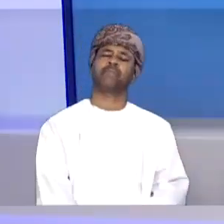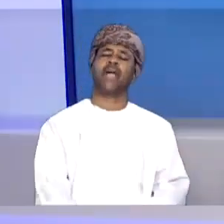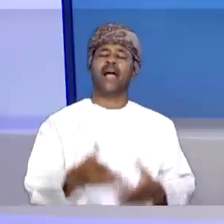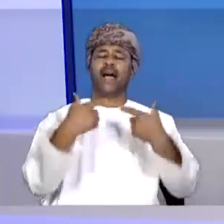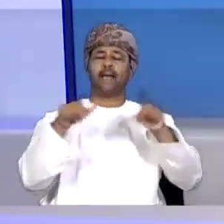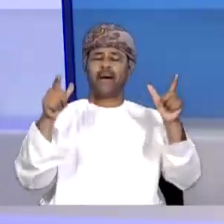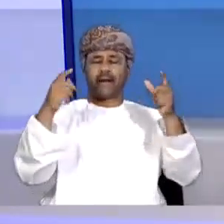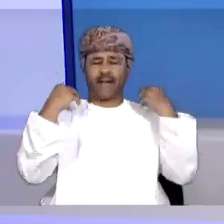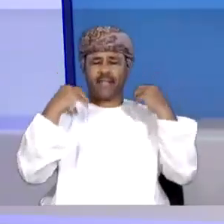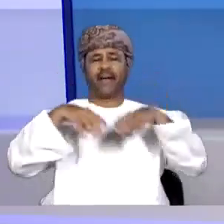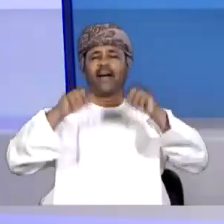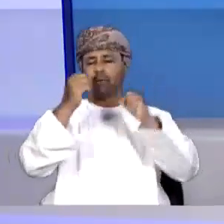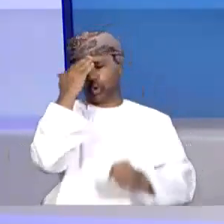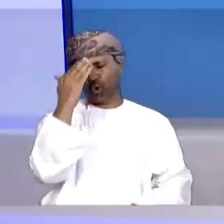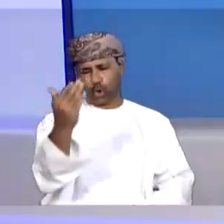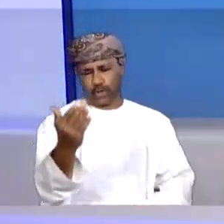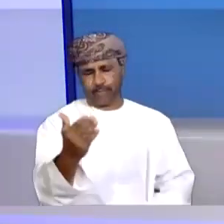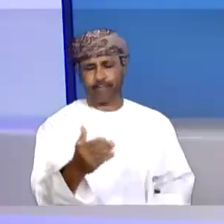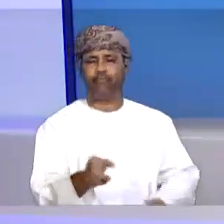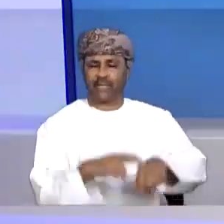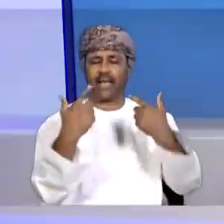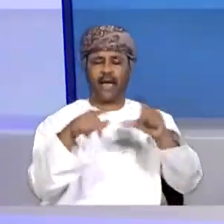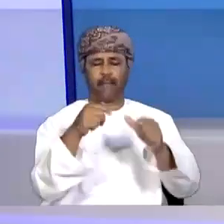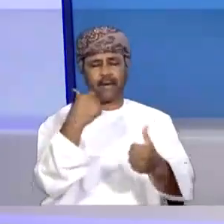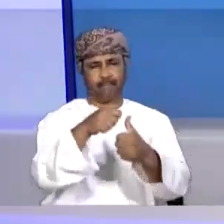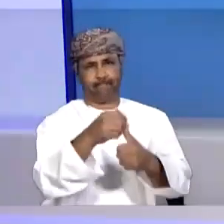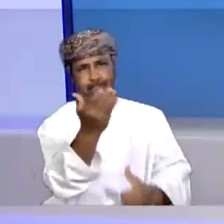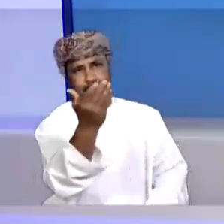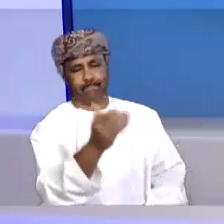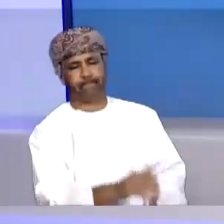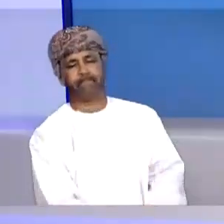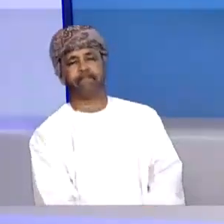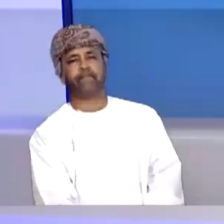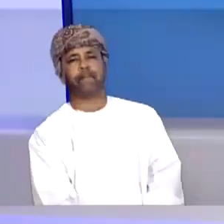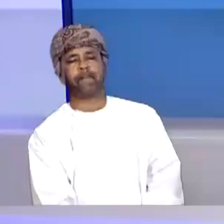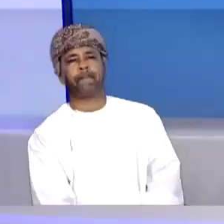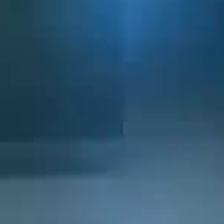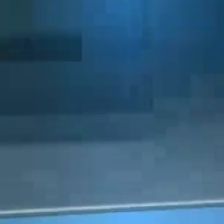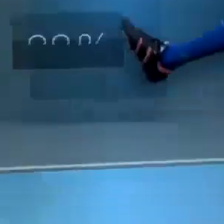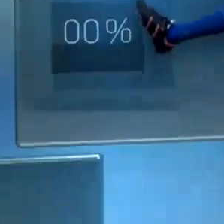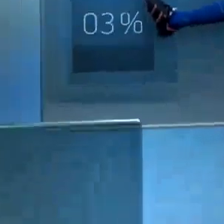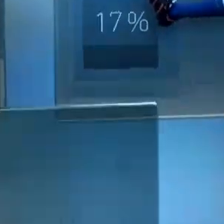أخبار الرياضة انتهت، شكرا لكم، وعودة إلى سالم وما تبقى من أخبار العاشرة.